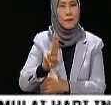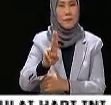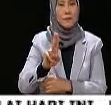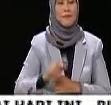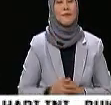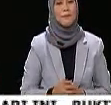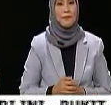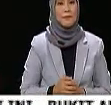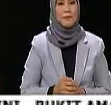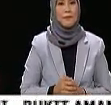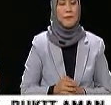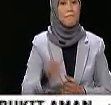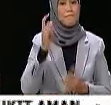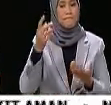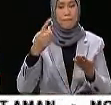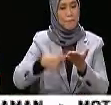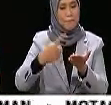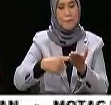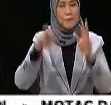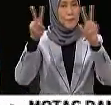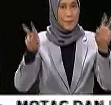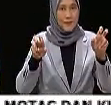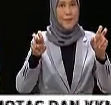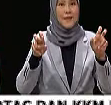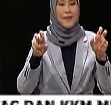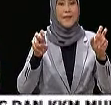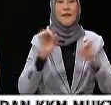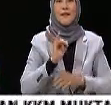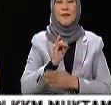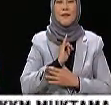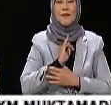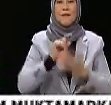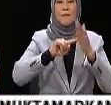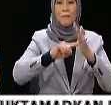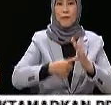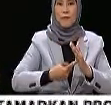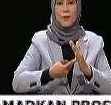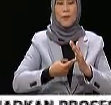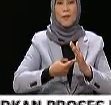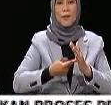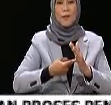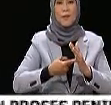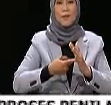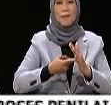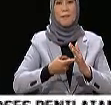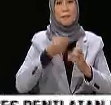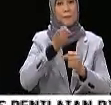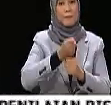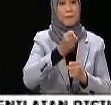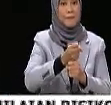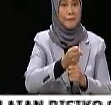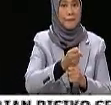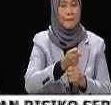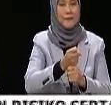publik terdekat tentang hal seperti begini Ketika saya mulai untuk duduk sebagai menjawab jawaban